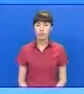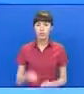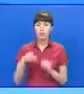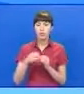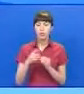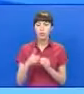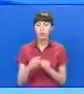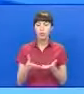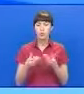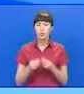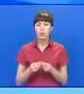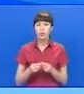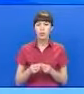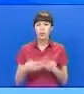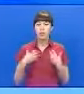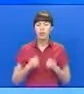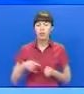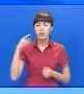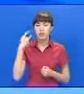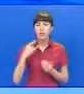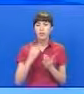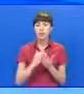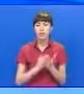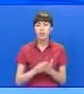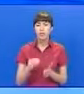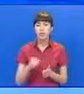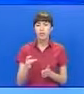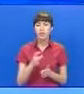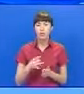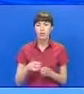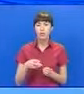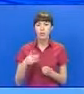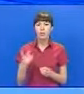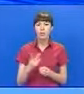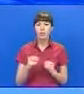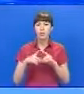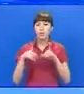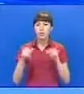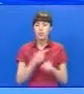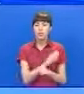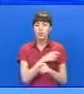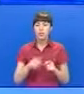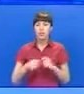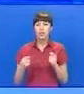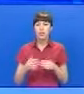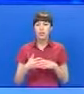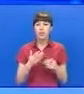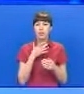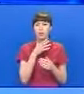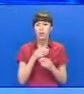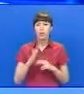2011 жылы қолға алынған Саламатты Қазақстан бағдарламасы аясында Шардара ауданында 2 бірдей емхана ашылды. Жақын арада тағы бірінің